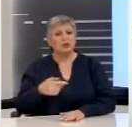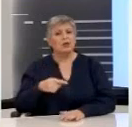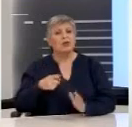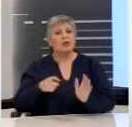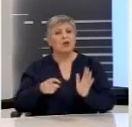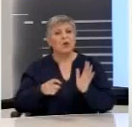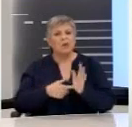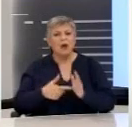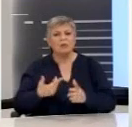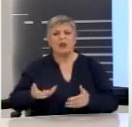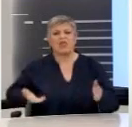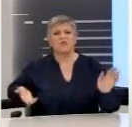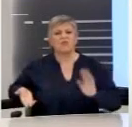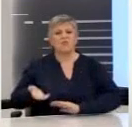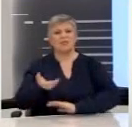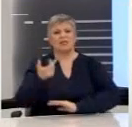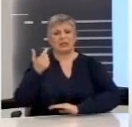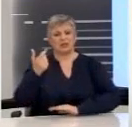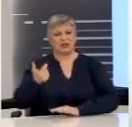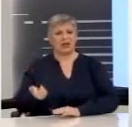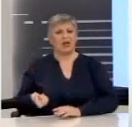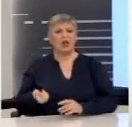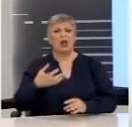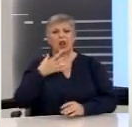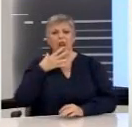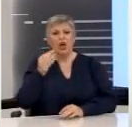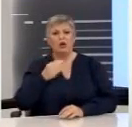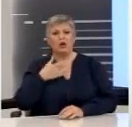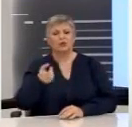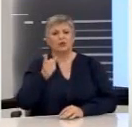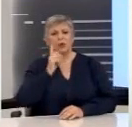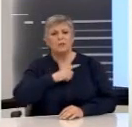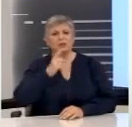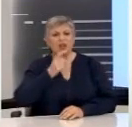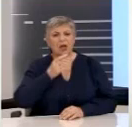να τον μηνύσουν, που σπήρει αυτές οι ειδήσεις κλπ.